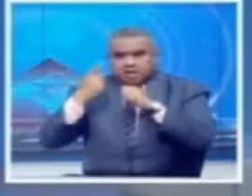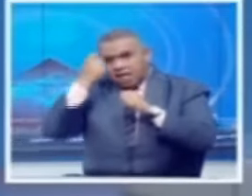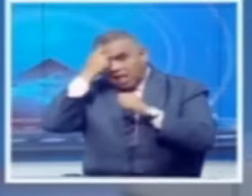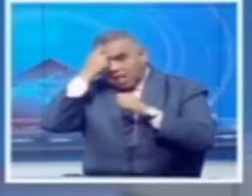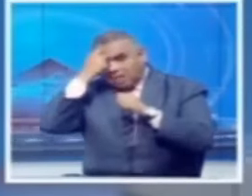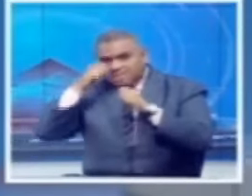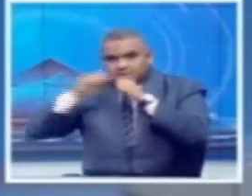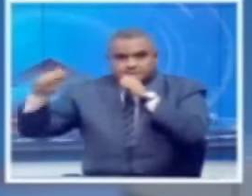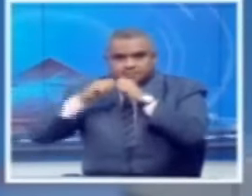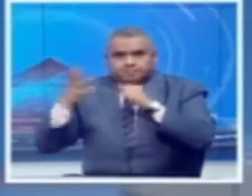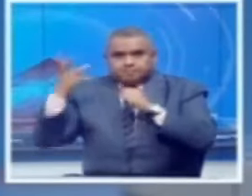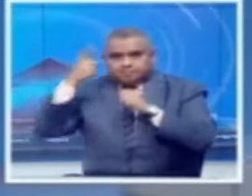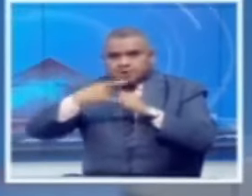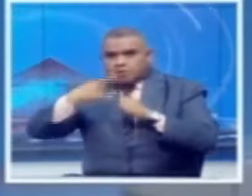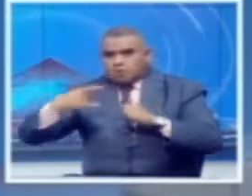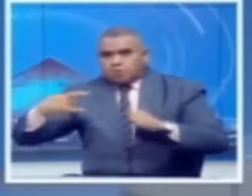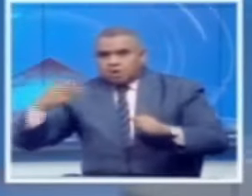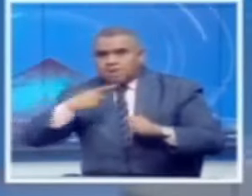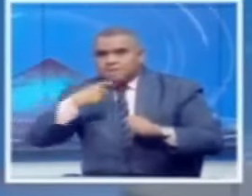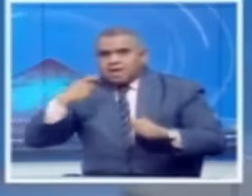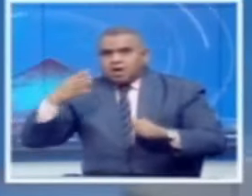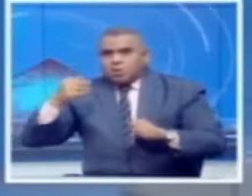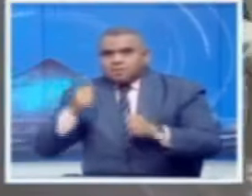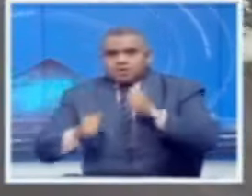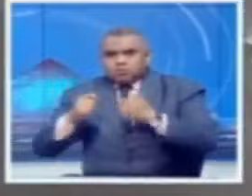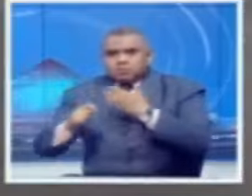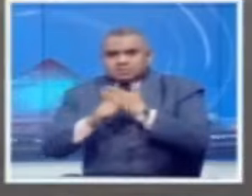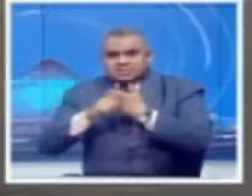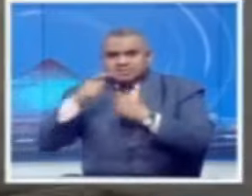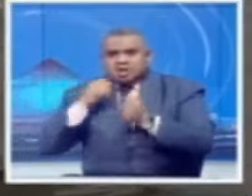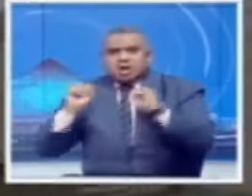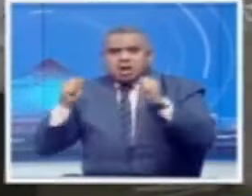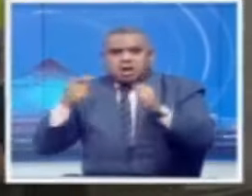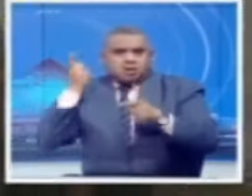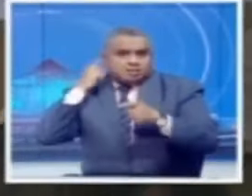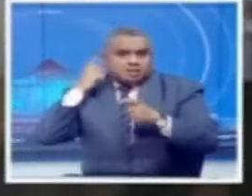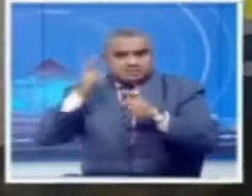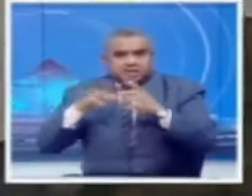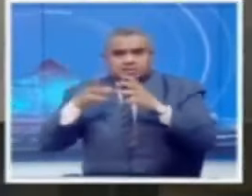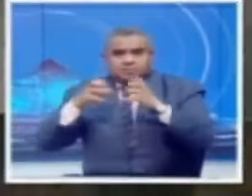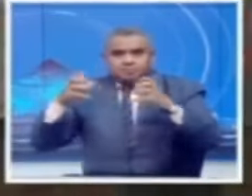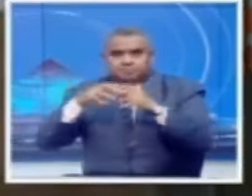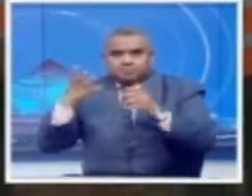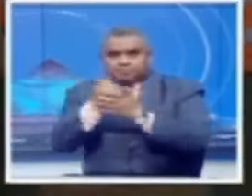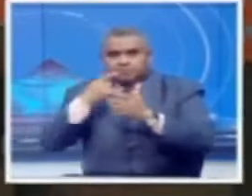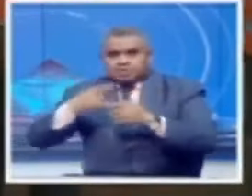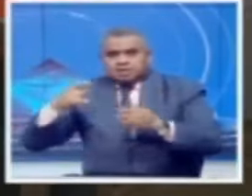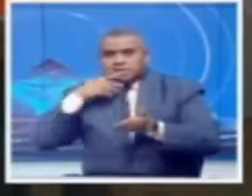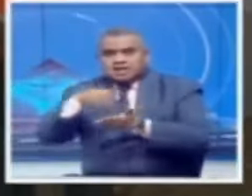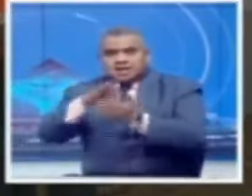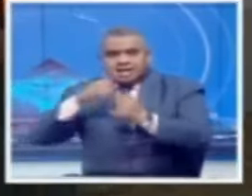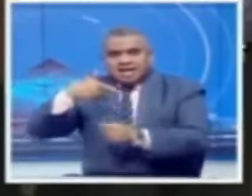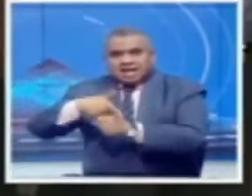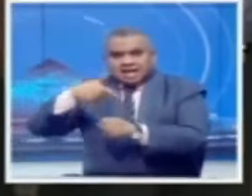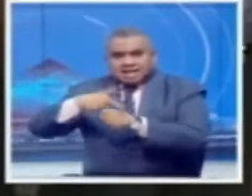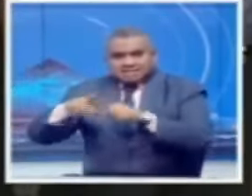100 ألف متر مربع بسعة 140 حافلة كهربائية. كما استمع مدبولي إلى شرح عن محطة شحن حافلات الغاز